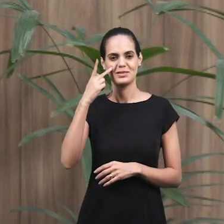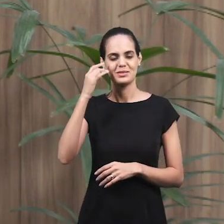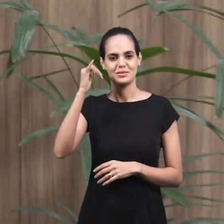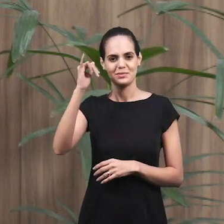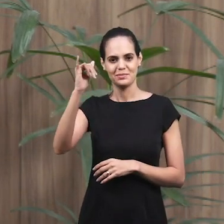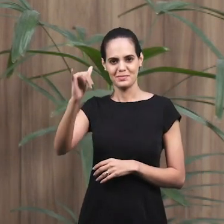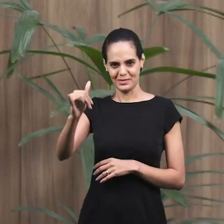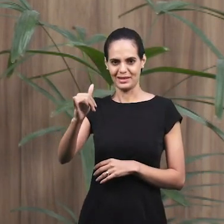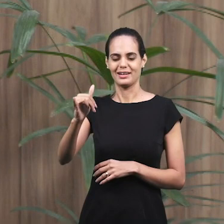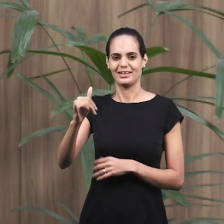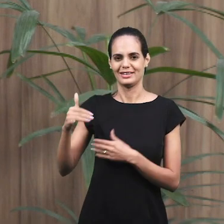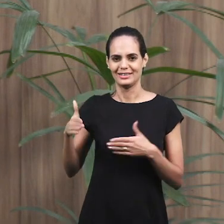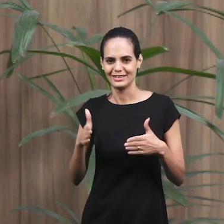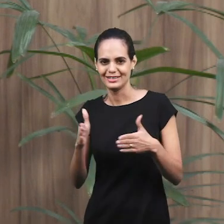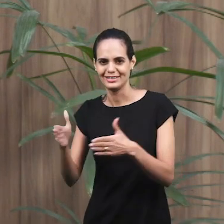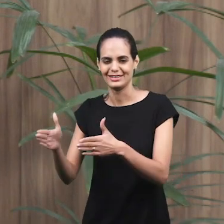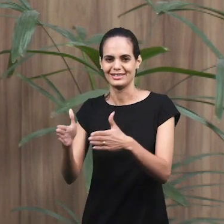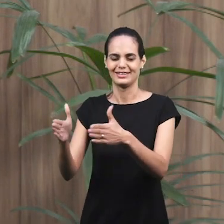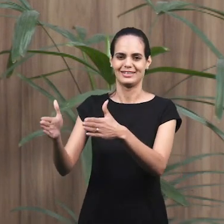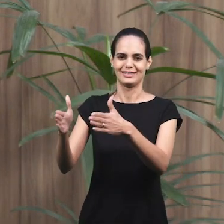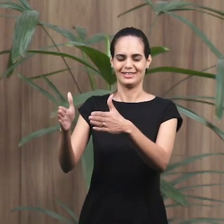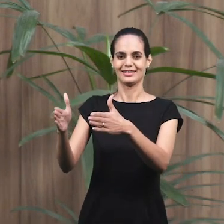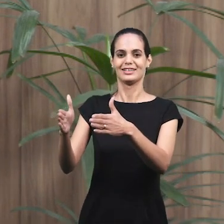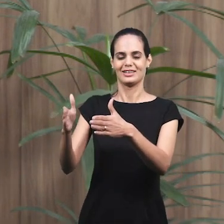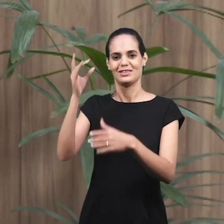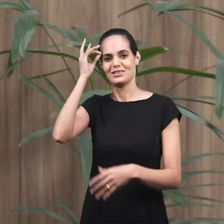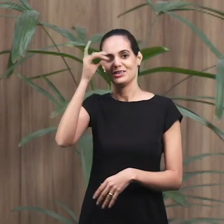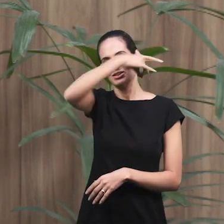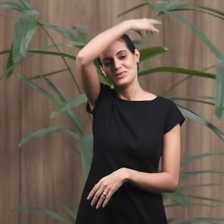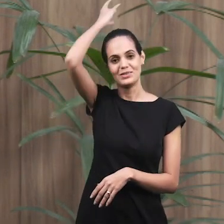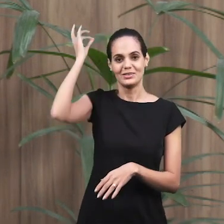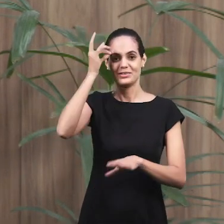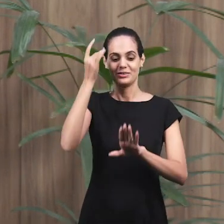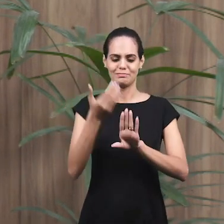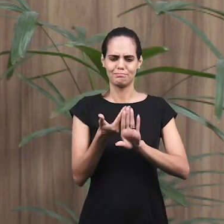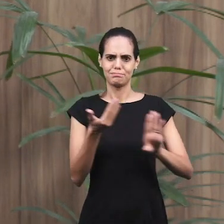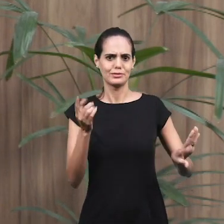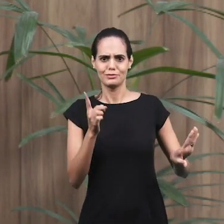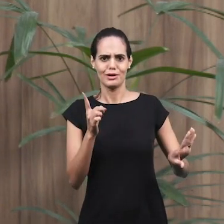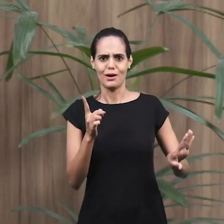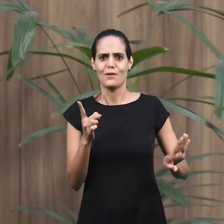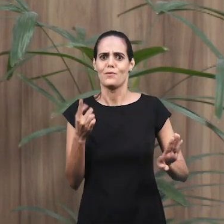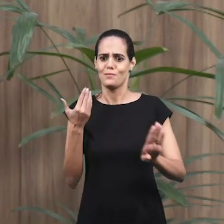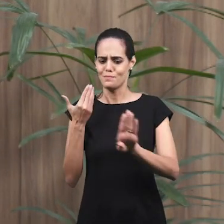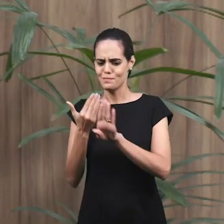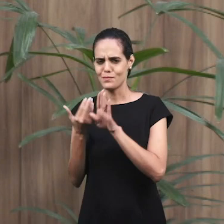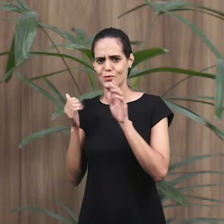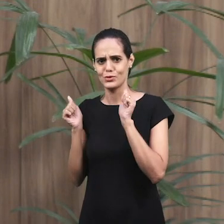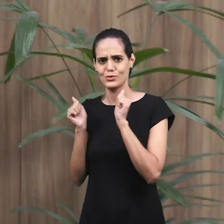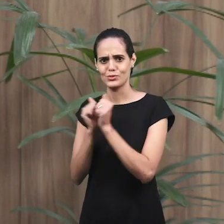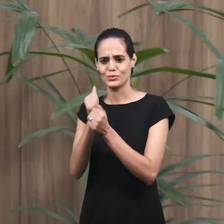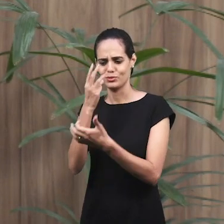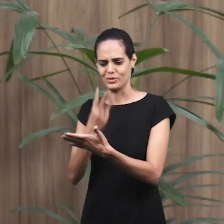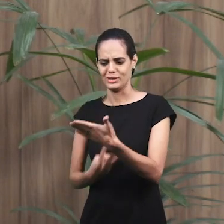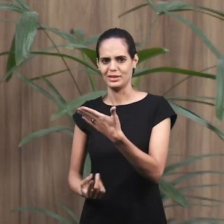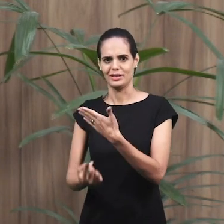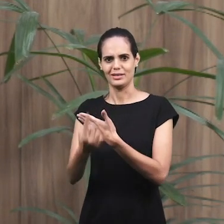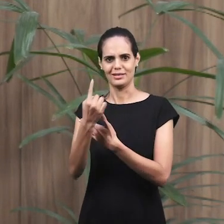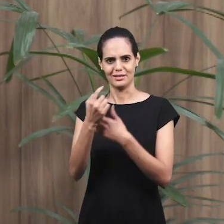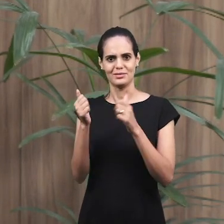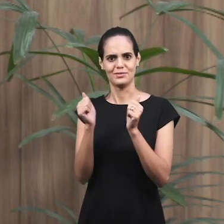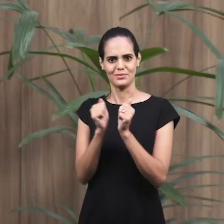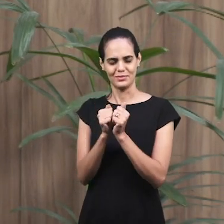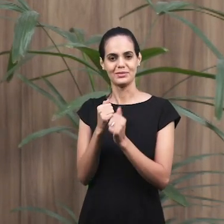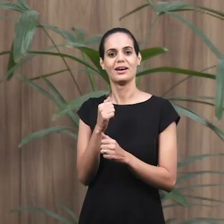du chemin et du Saint-Esprit qui ne laisse pas dévier le long de la vie. C'est-à-dire la Trinité, notre famille peut être gardée dans